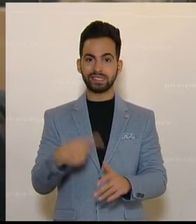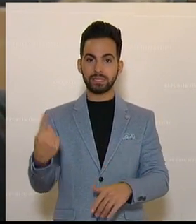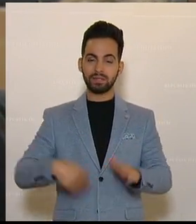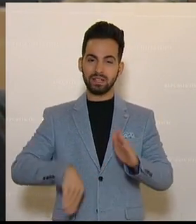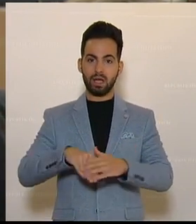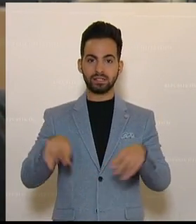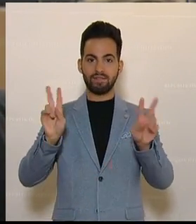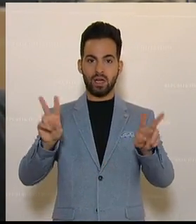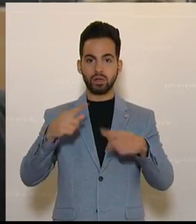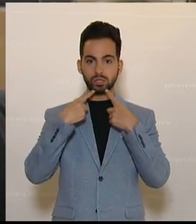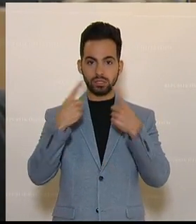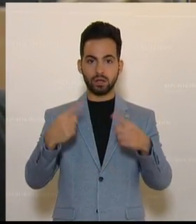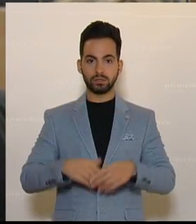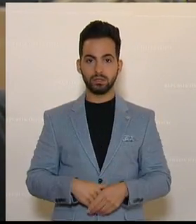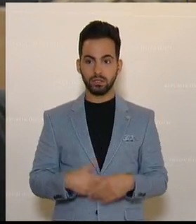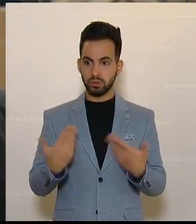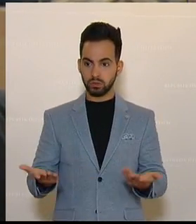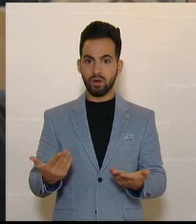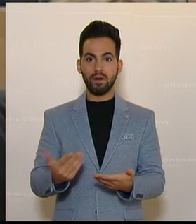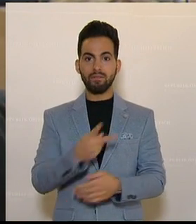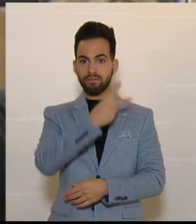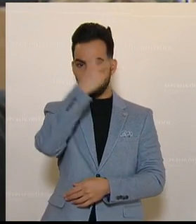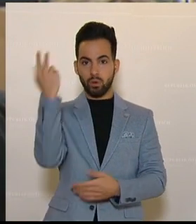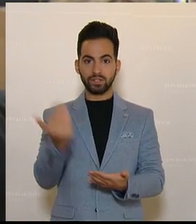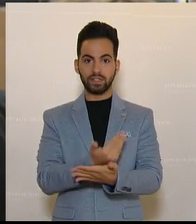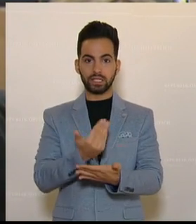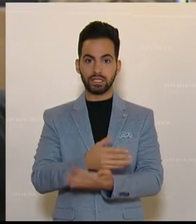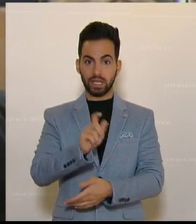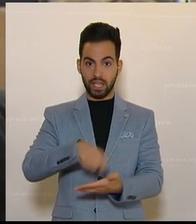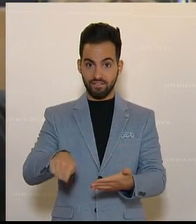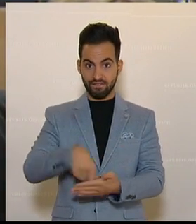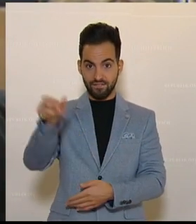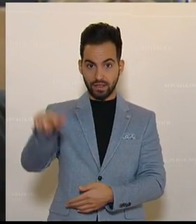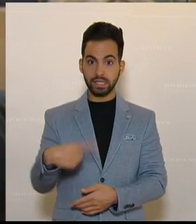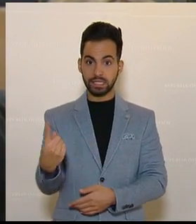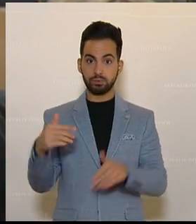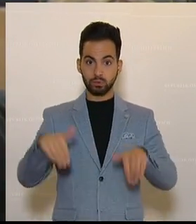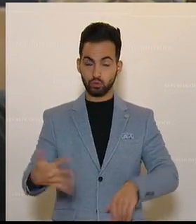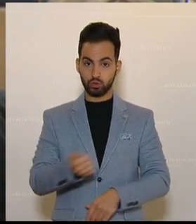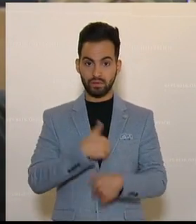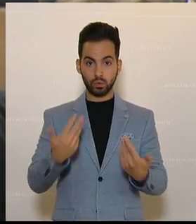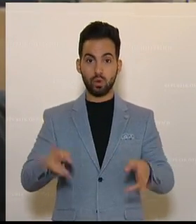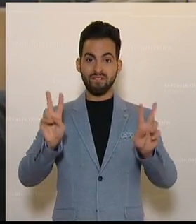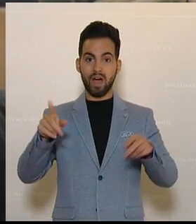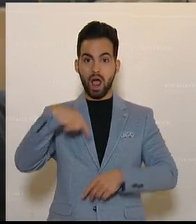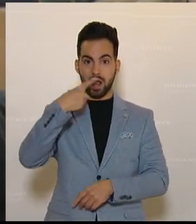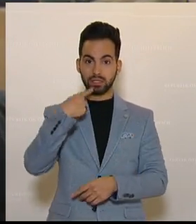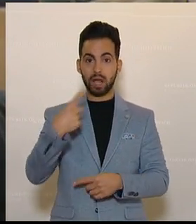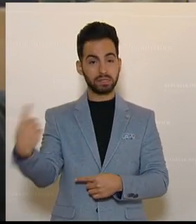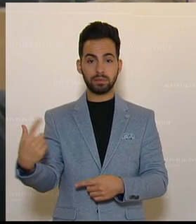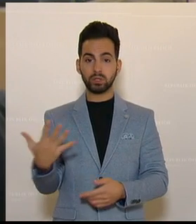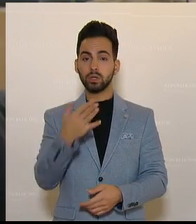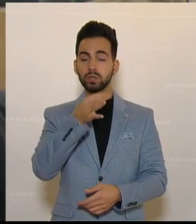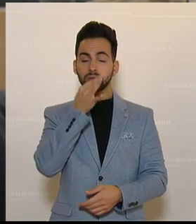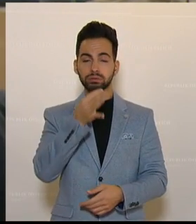Tageslicht bringt. Das müsste eigentlich ein gewählter Volksvertreter in der Lage sein, das zu tun. Er bringt es leider nicht zusammen,